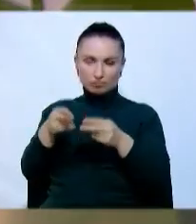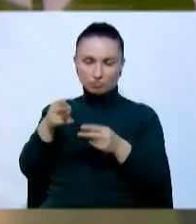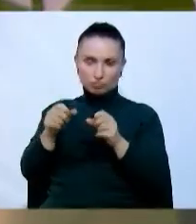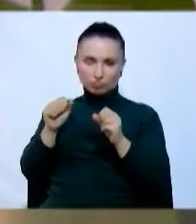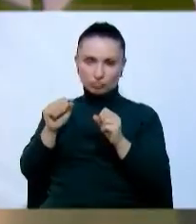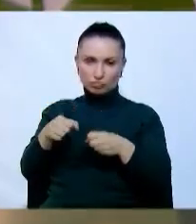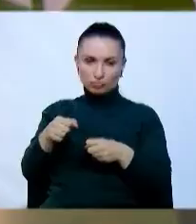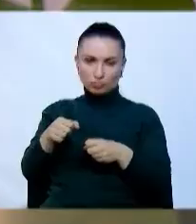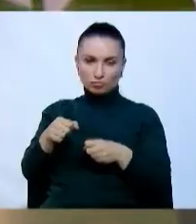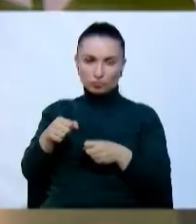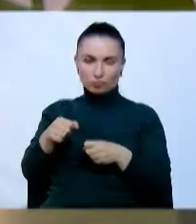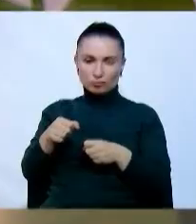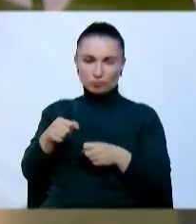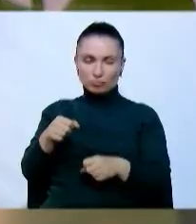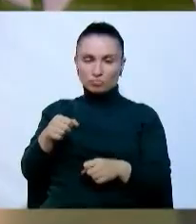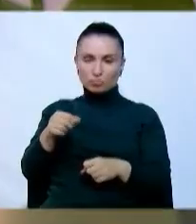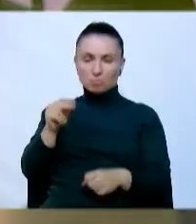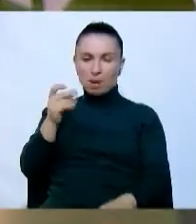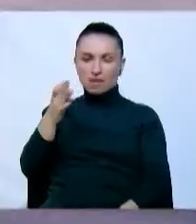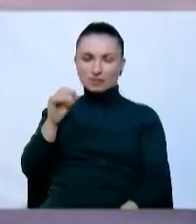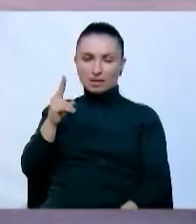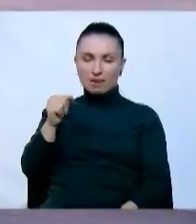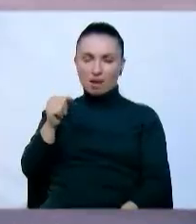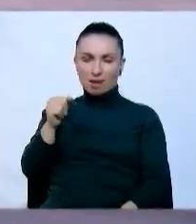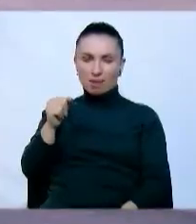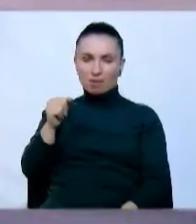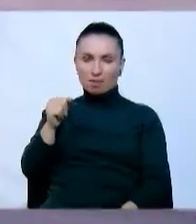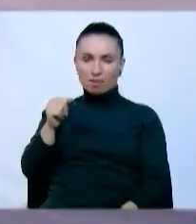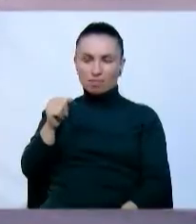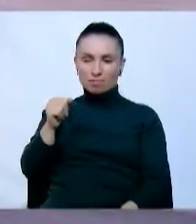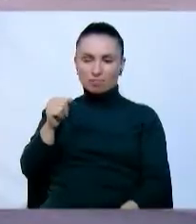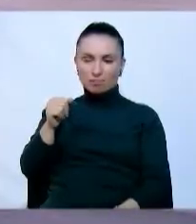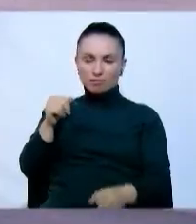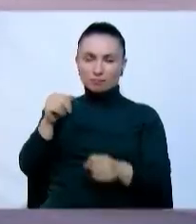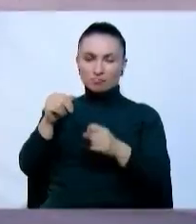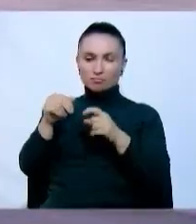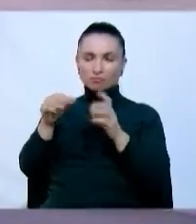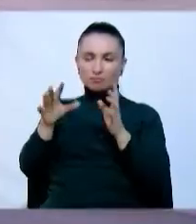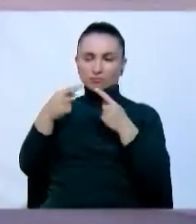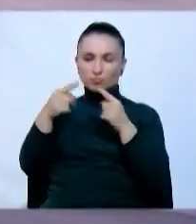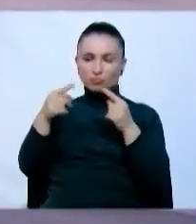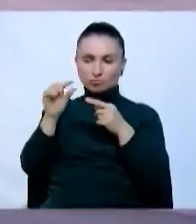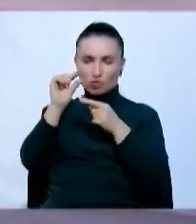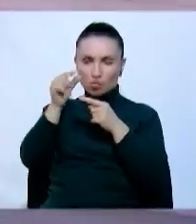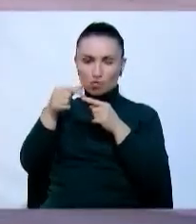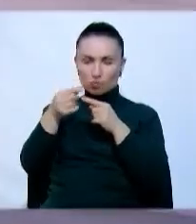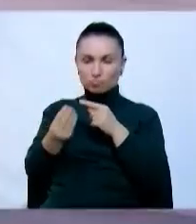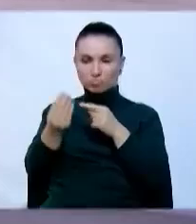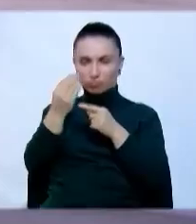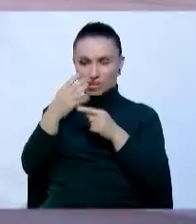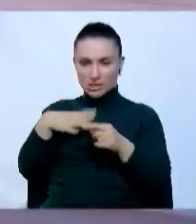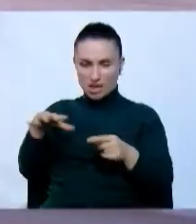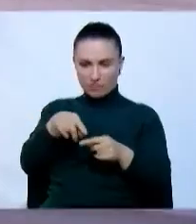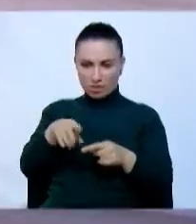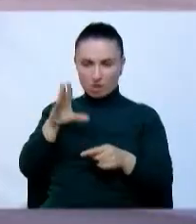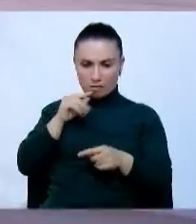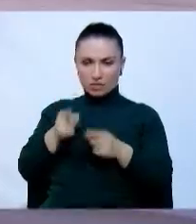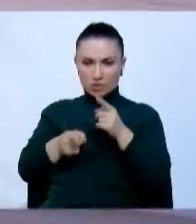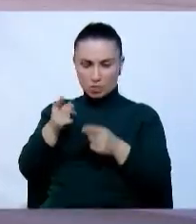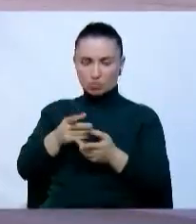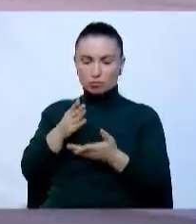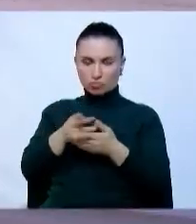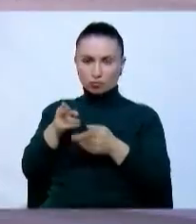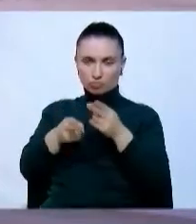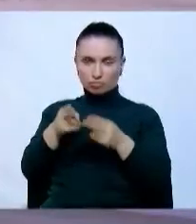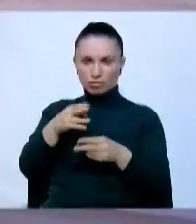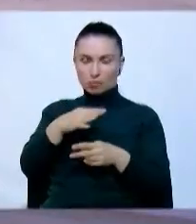შემთხვევაში ქოვანის გამჭოლი კერატოპლასტიკა, ანუ თლიანი ყველა შრისეთად გადანერგვა. ქოვანის გადანერგვა საქართველოში რეალობა. რა თქმა უნდა,